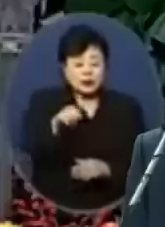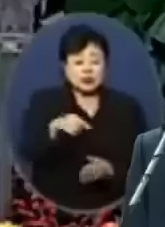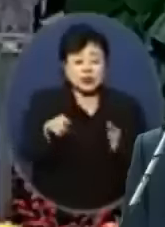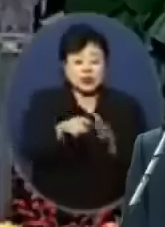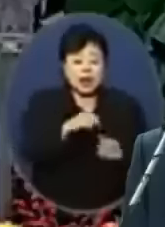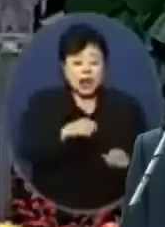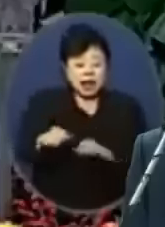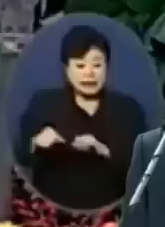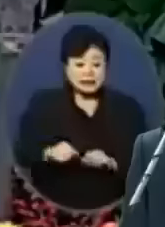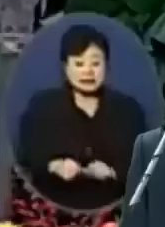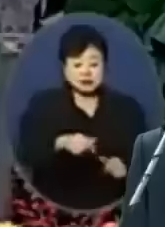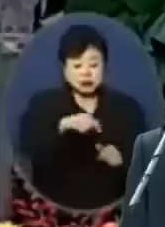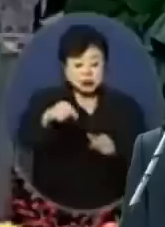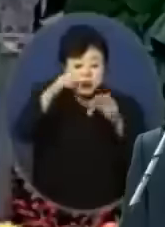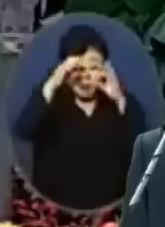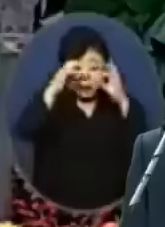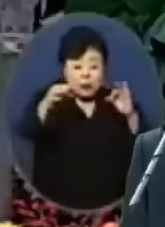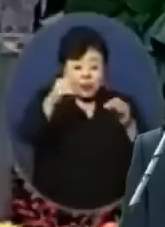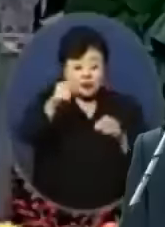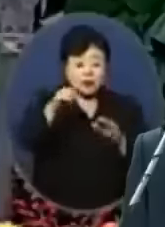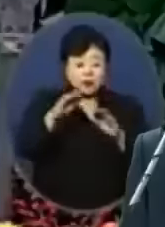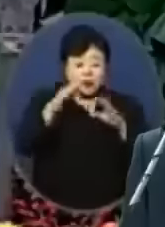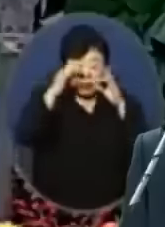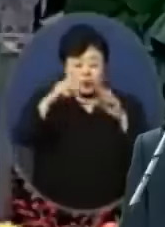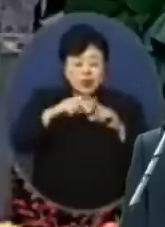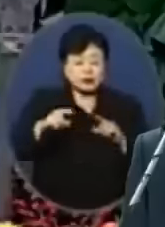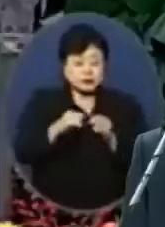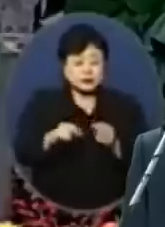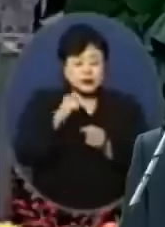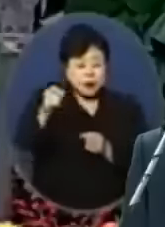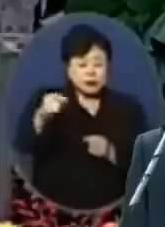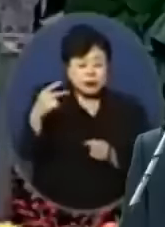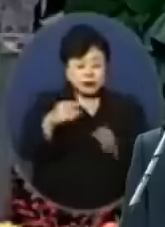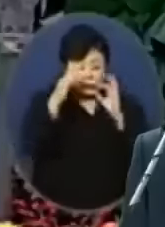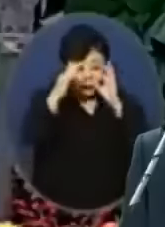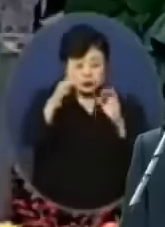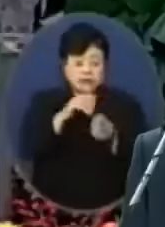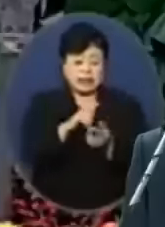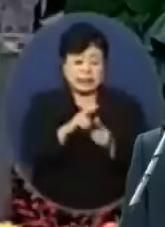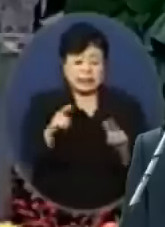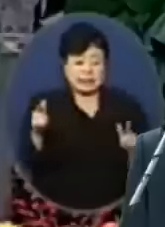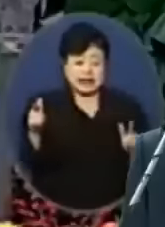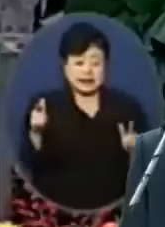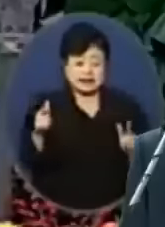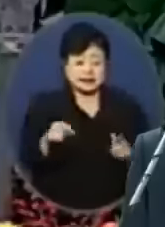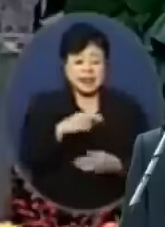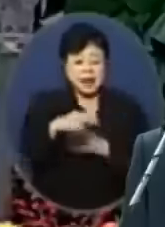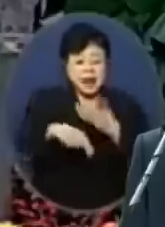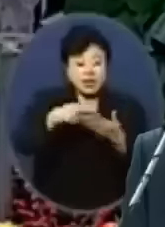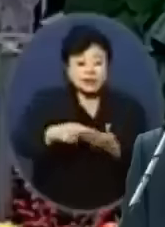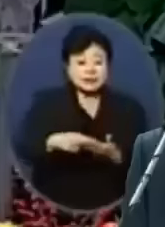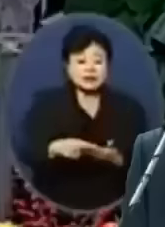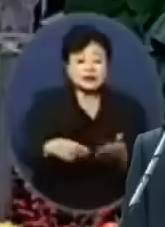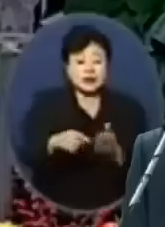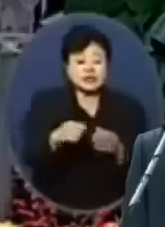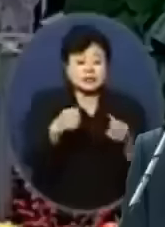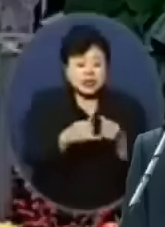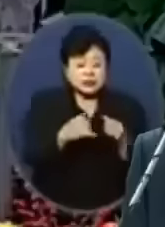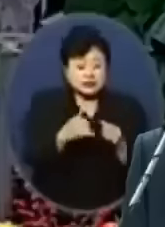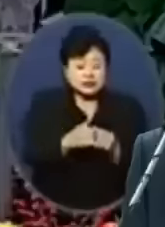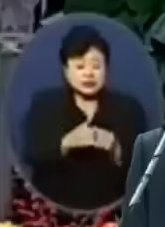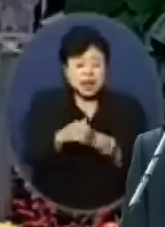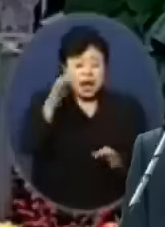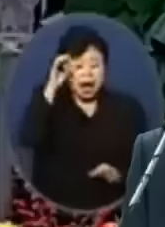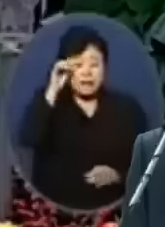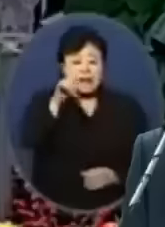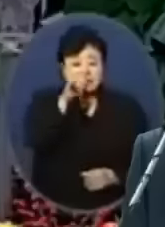위하여 행하시는 구원을 보라. 너희가 오늘 본 애굽 사람을 영원히 다시 보지 아니하리라. 야훼께서 너희를 위하여 싸우시리니